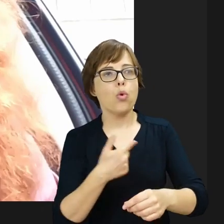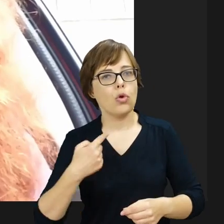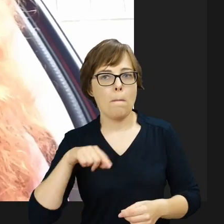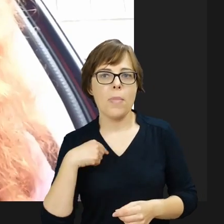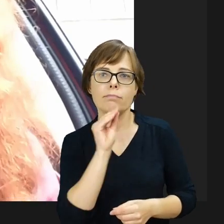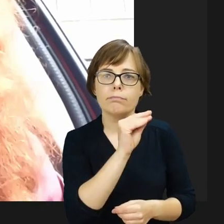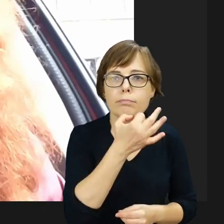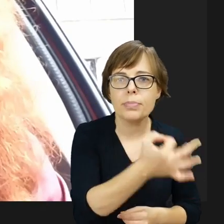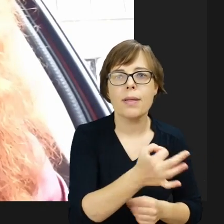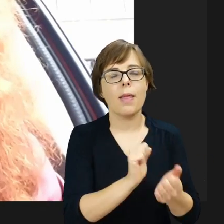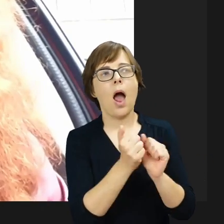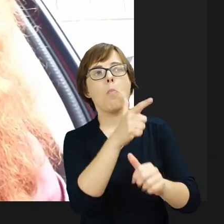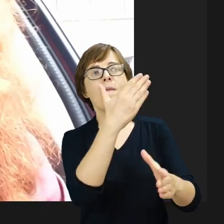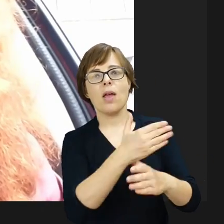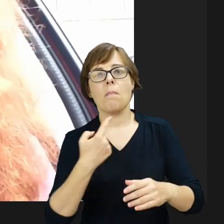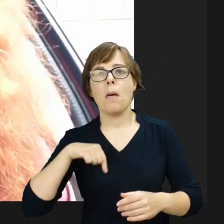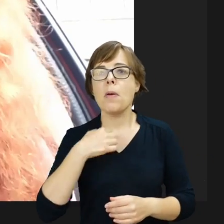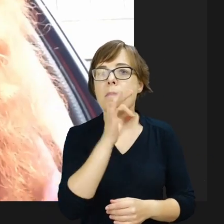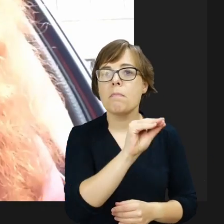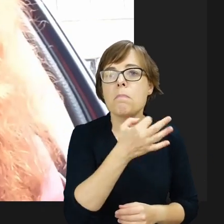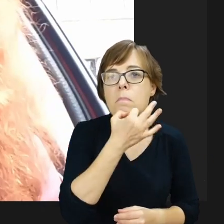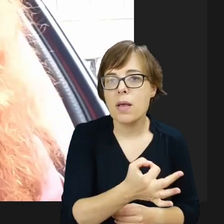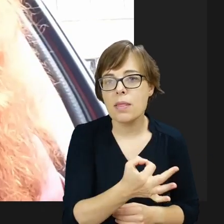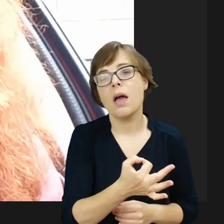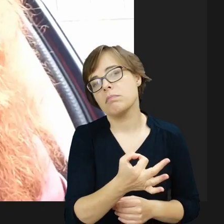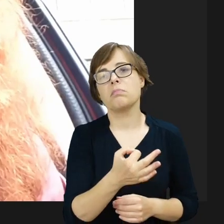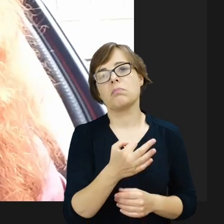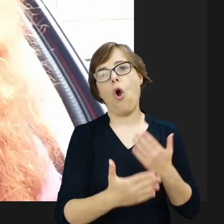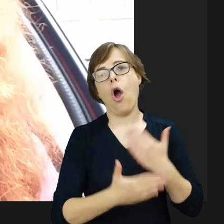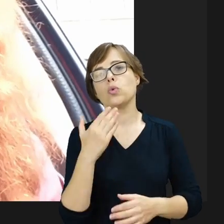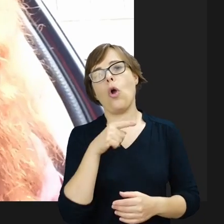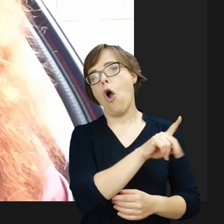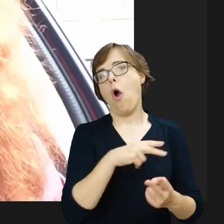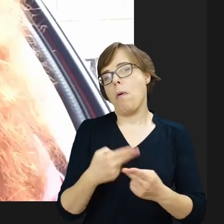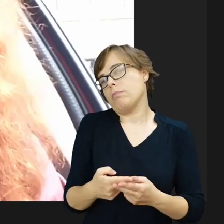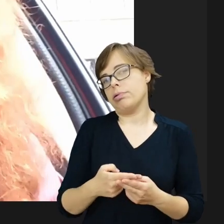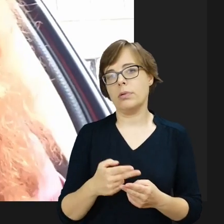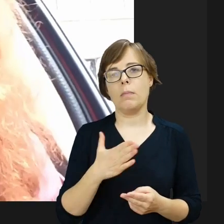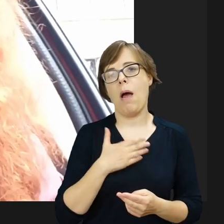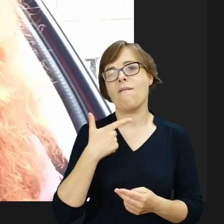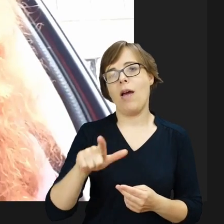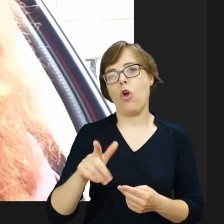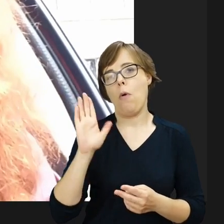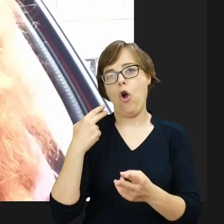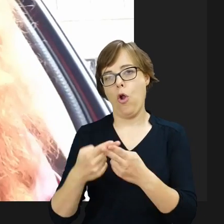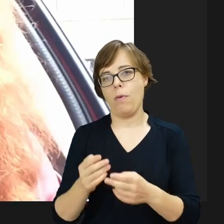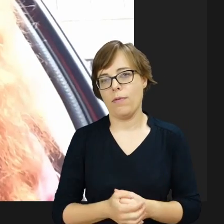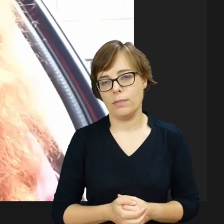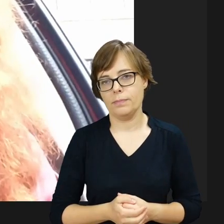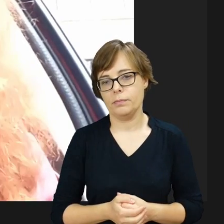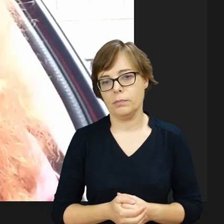czy przedsiębiorstwo ma 2 tygodnie na odpowiedź. I to tak na start,